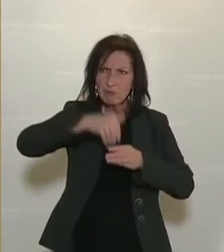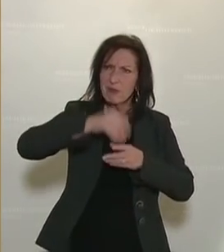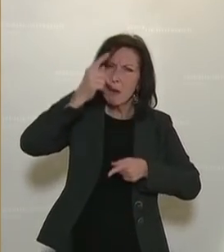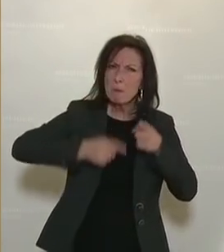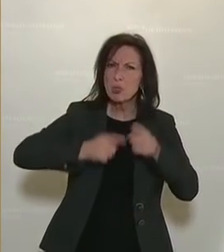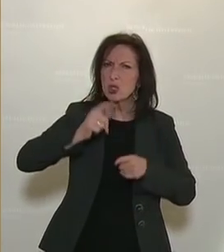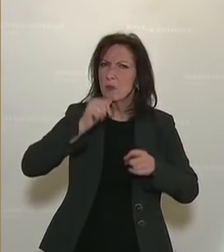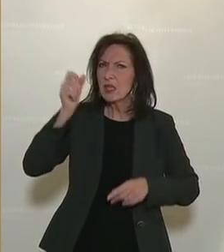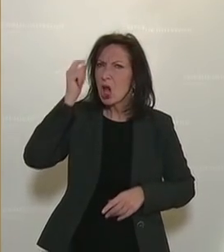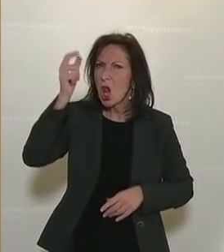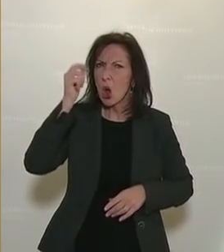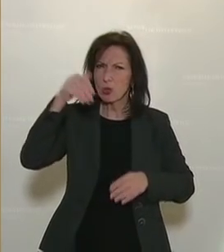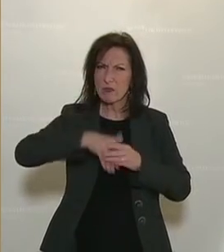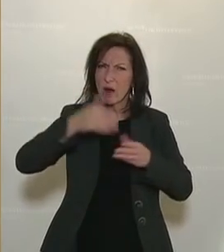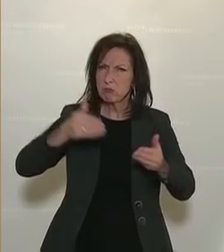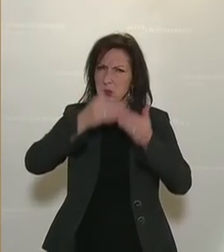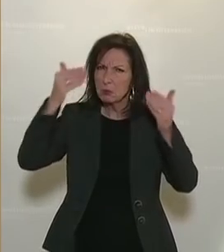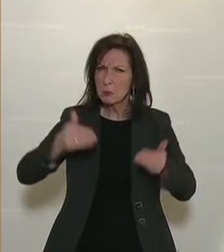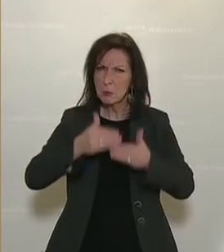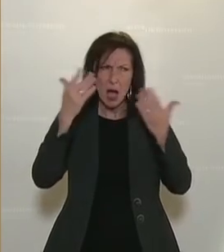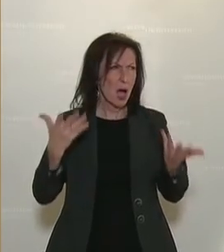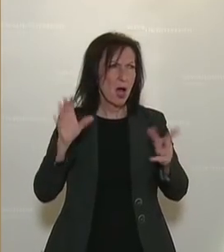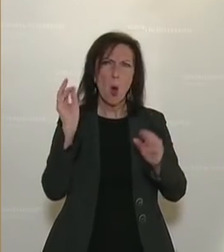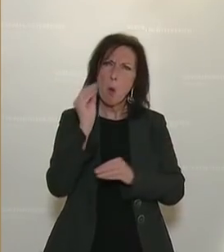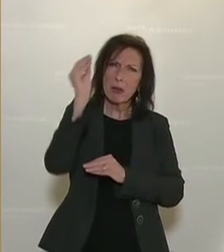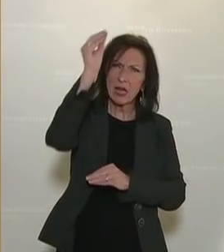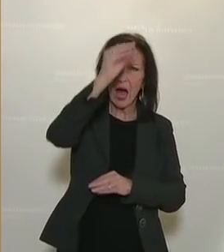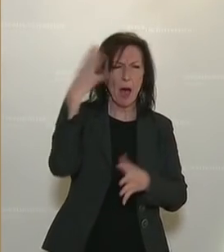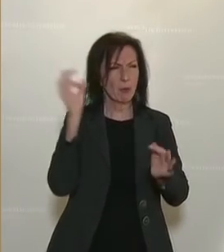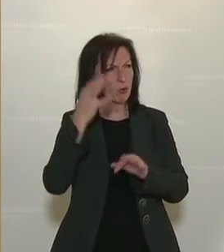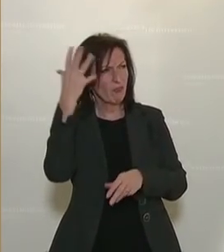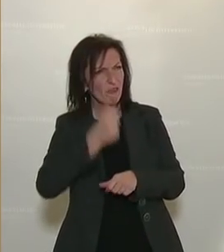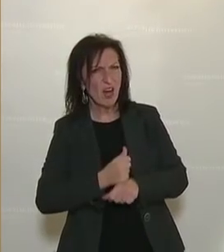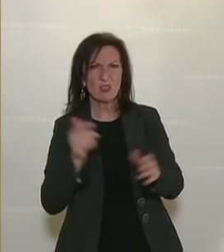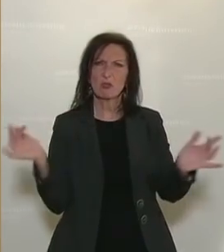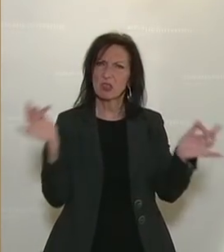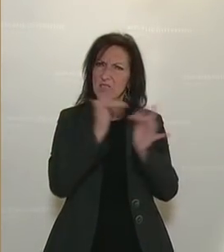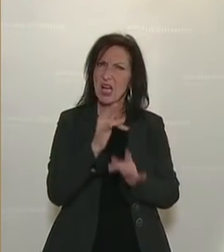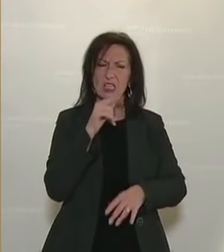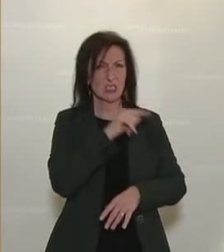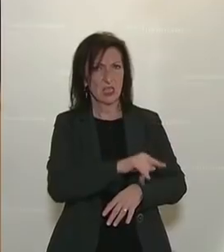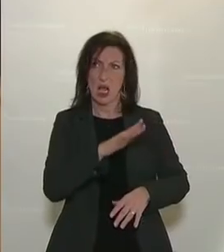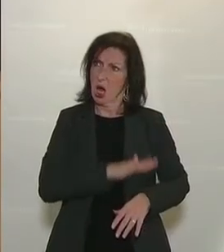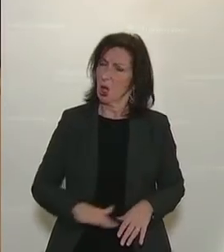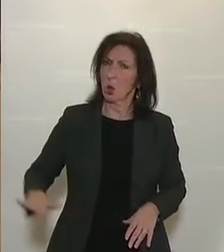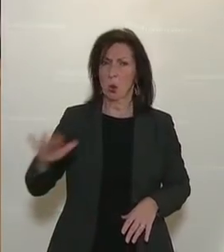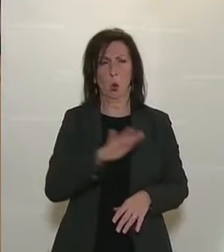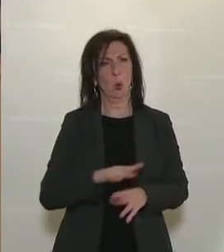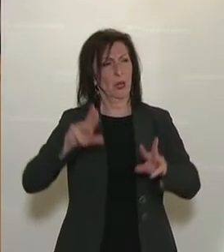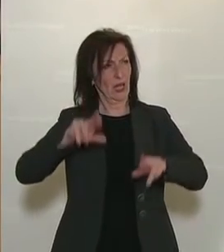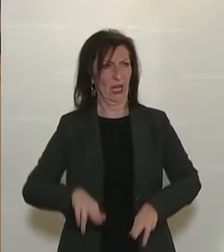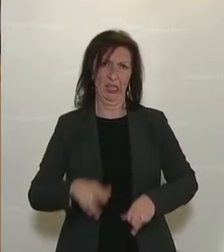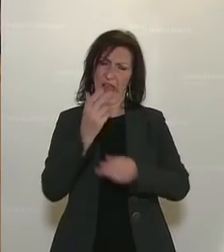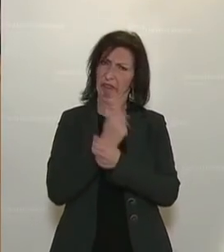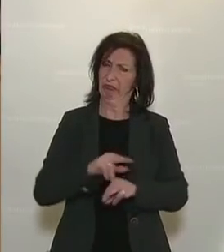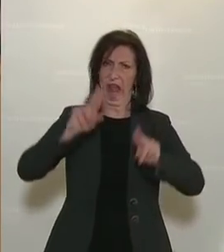nicht schlüssig sind, die widersprüchlich sind, die nicht verhältnismäßig sind, die teilweise verfassungswidrig sind. Sie verwüsten unsere Grund- und Freiheitsrechte